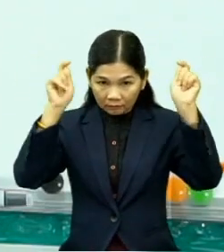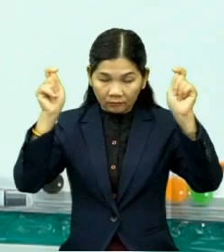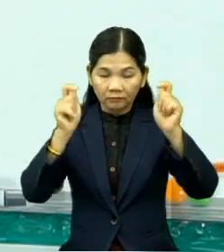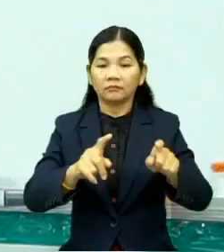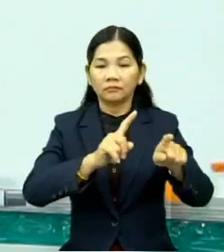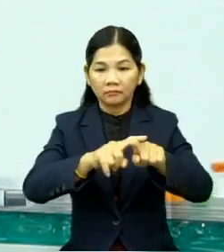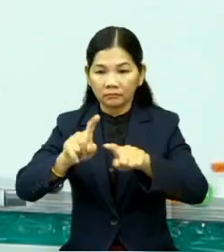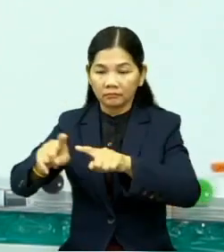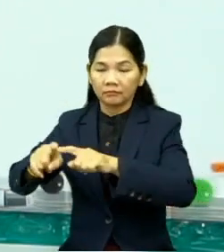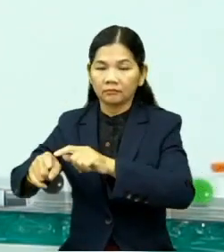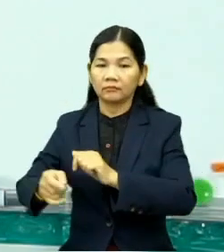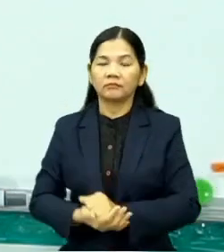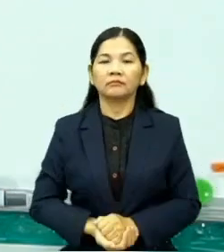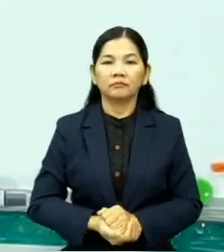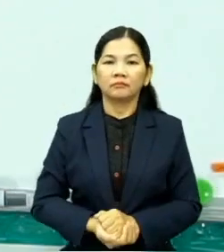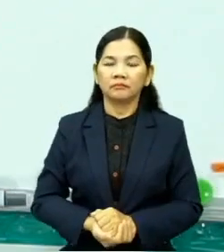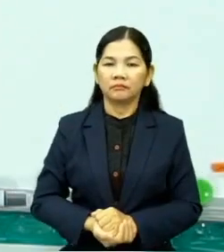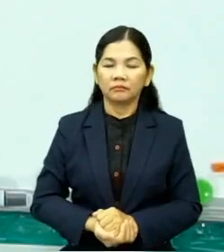ង